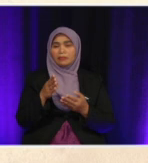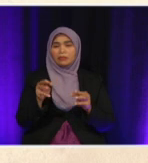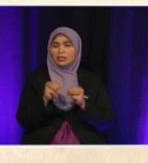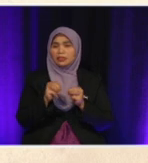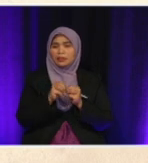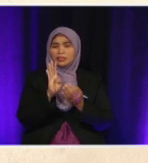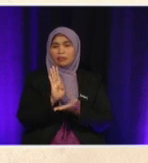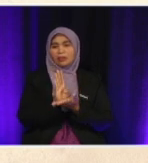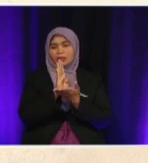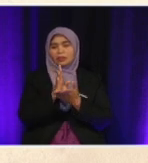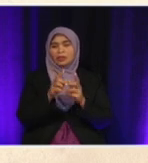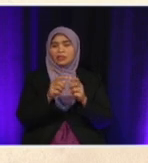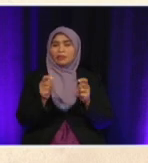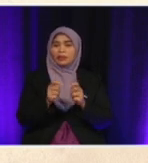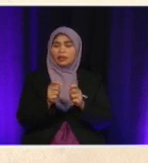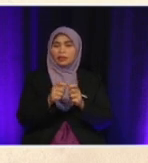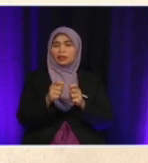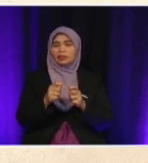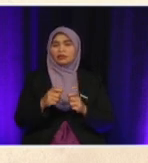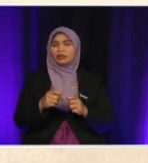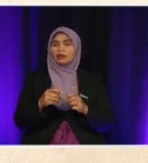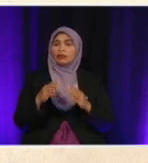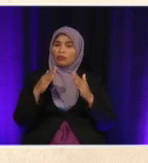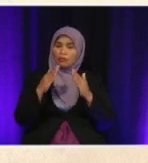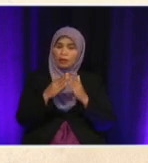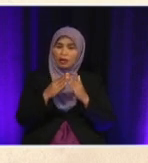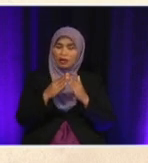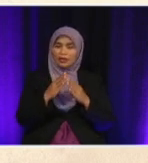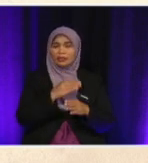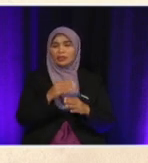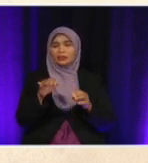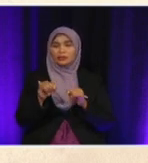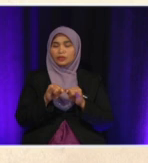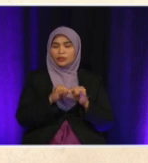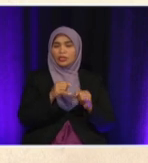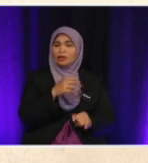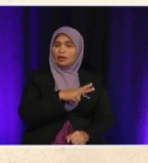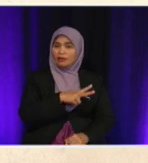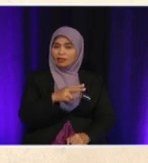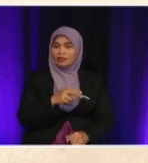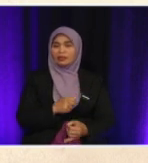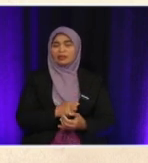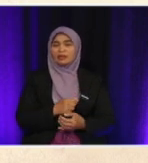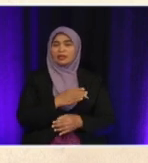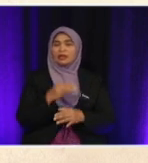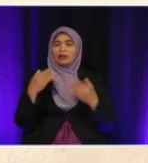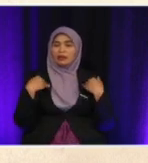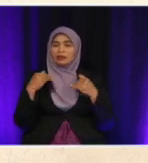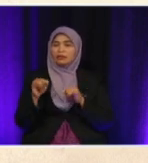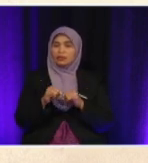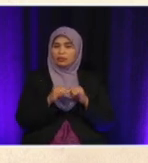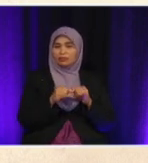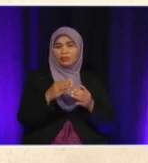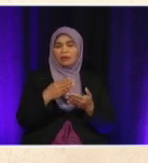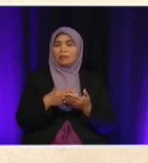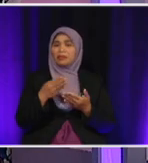tempat tinggal dan juga harta malah ada juga yang menawarkan istrinya yang menawarkan istrinya